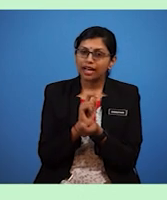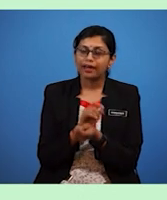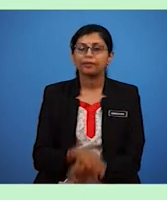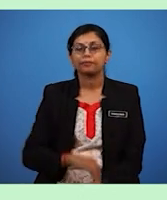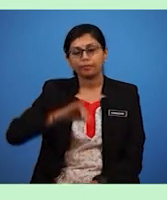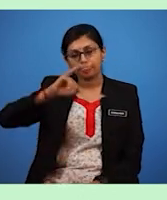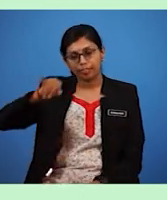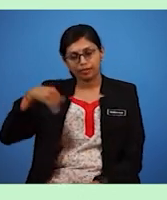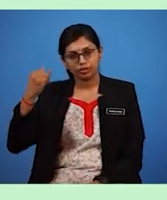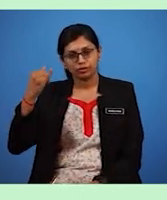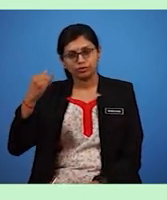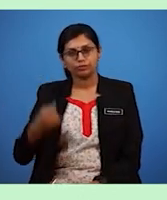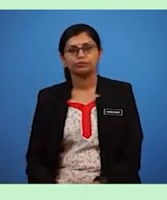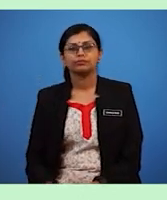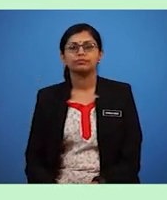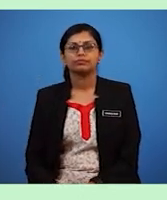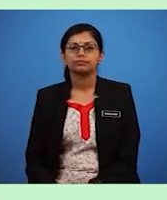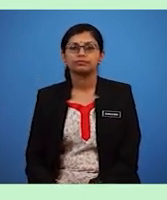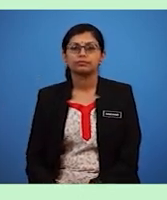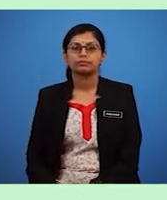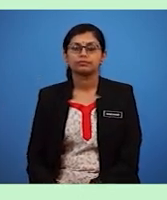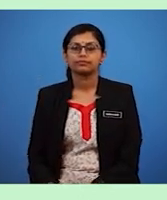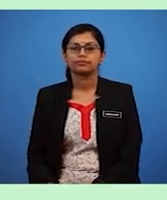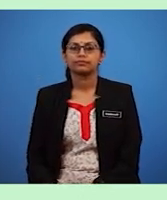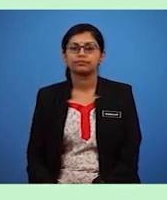kepada joule.